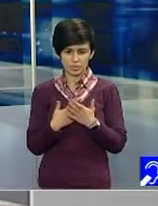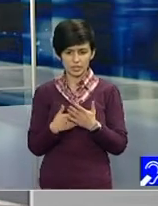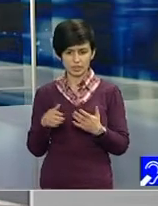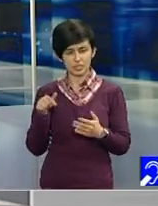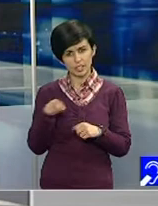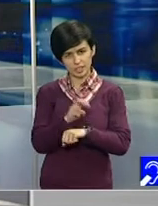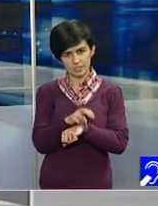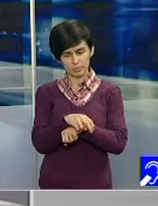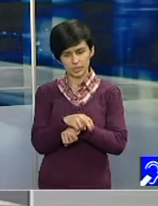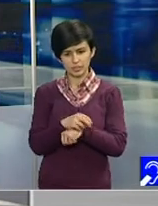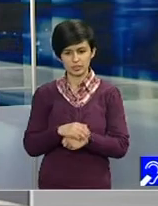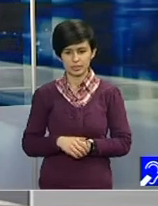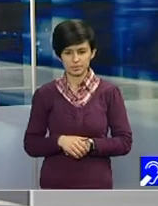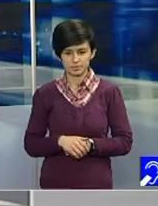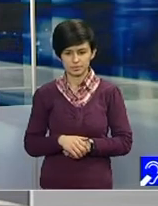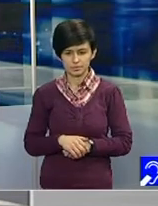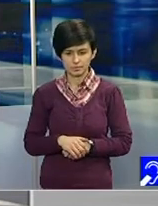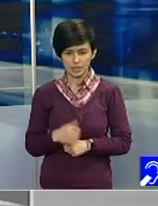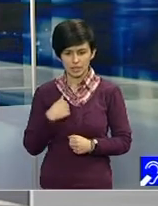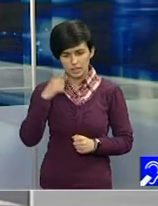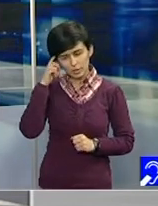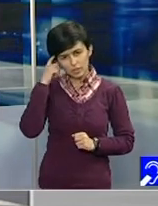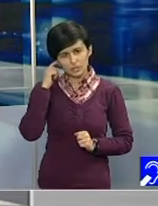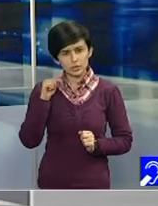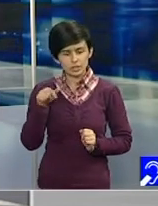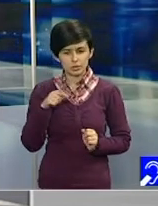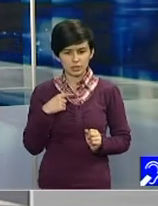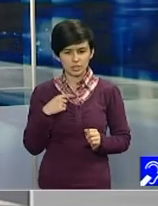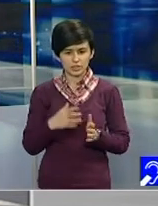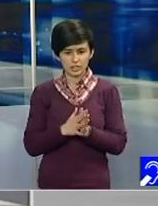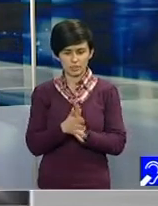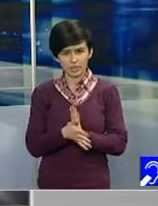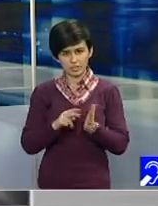să participe. Știu, Emi, că tu faci parte și din organizația Temerarii și